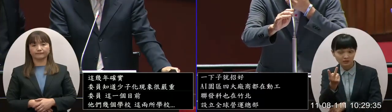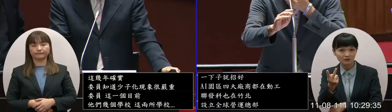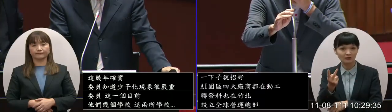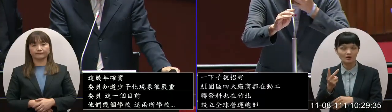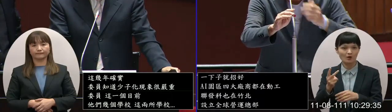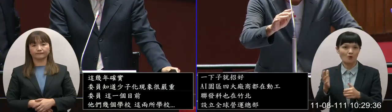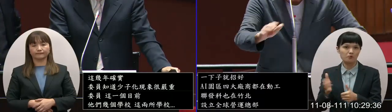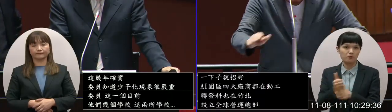最精华的用地呢。